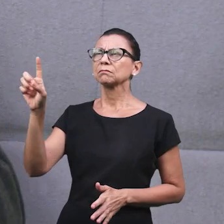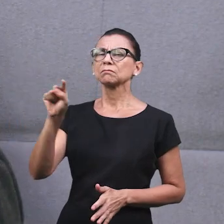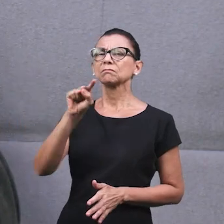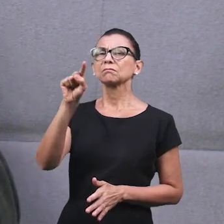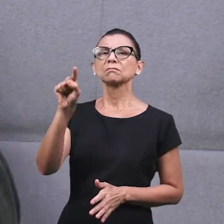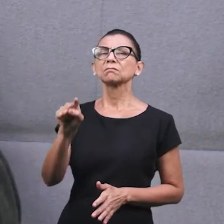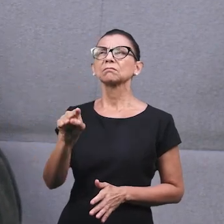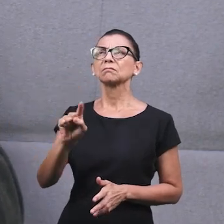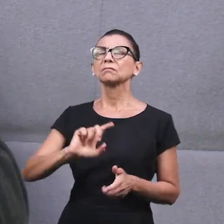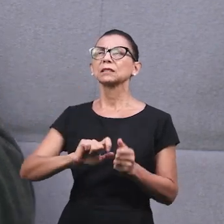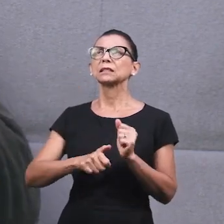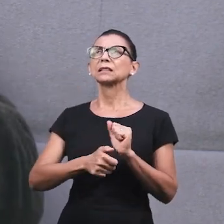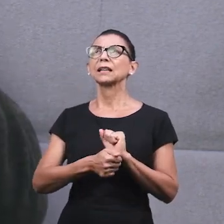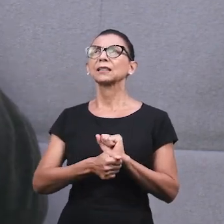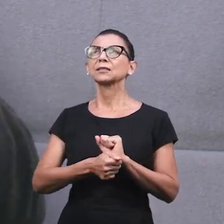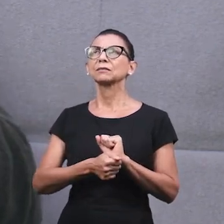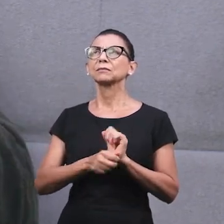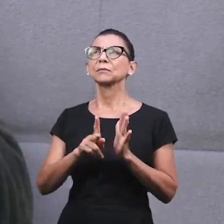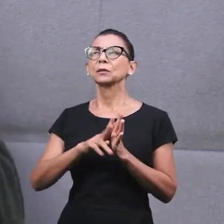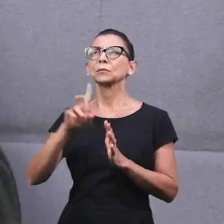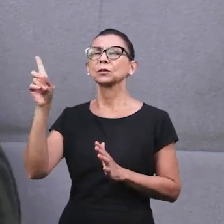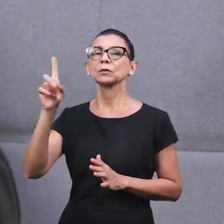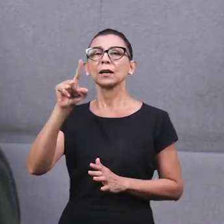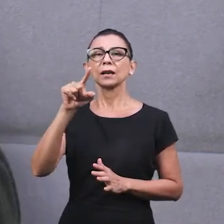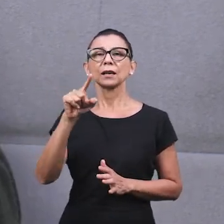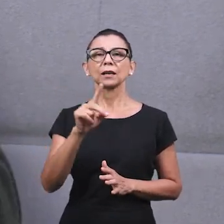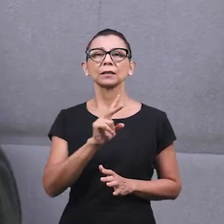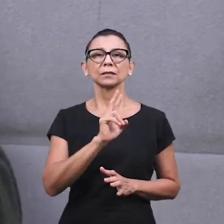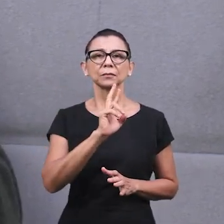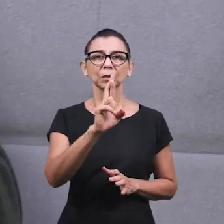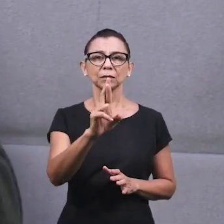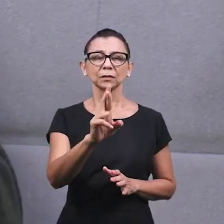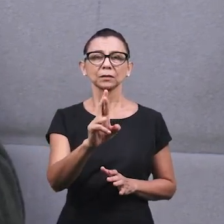Qui est le grand mystère de Dieu? C'est le Seigneur Jésus.